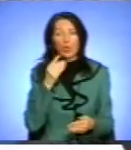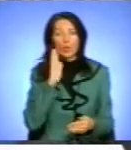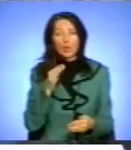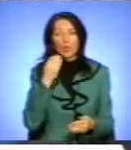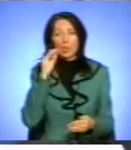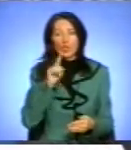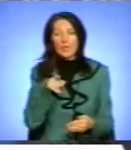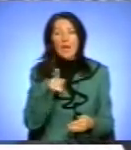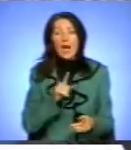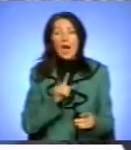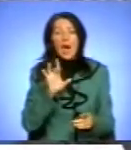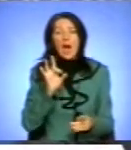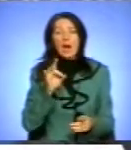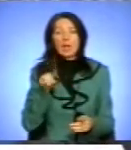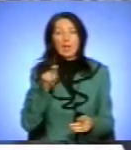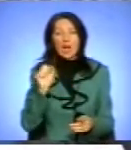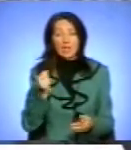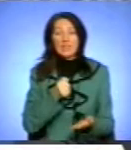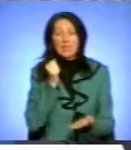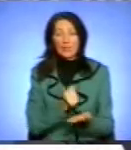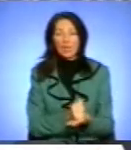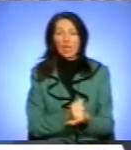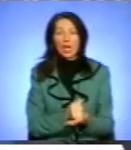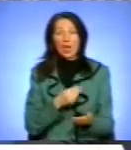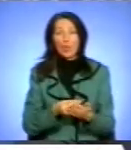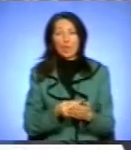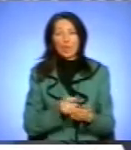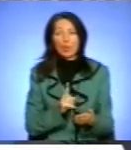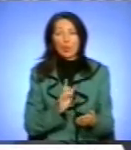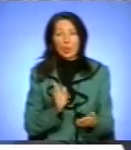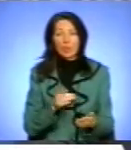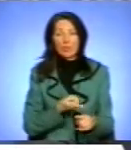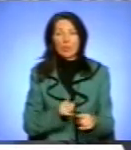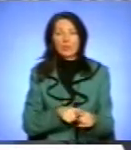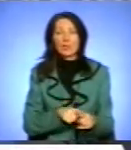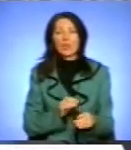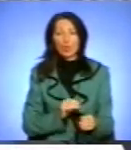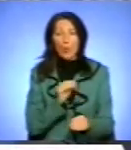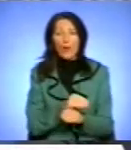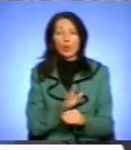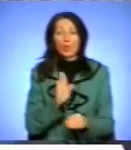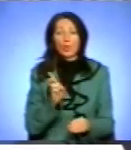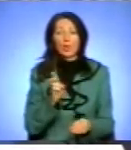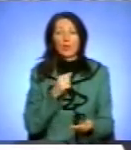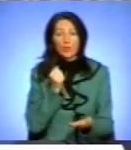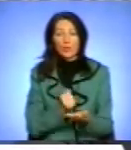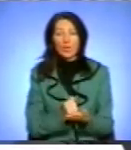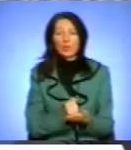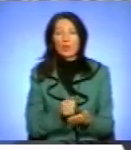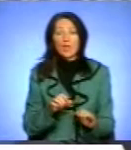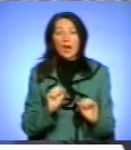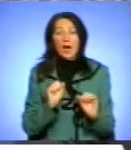прийде, вона затвердила бюджет. Це, безумовно, додавало б відповідальності владі в